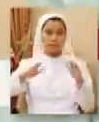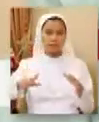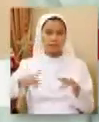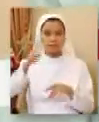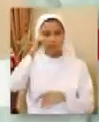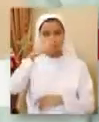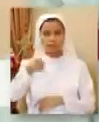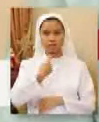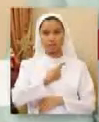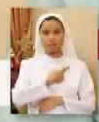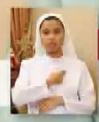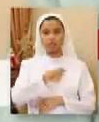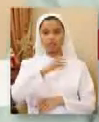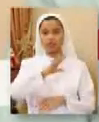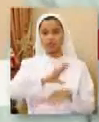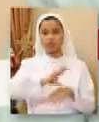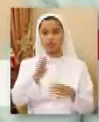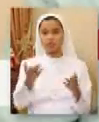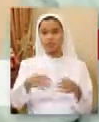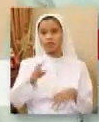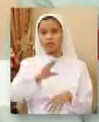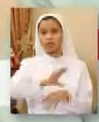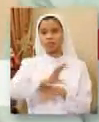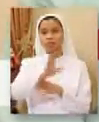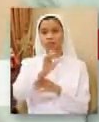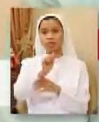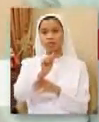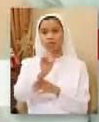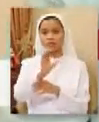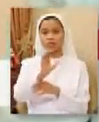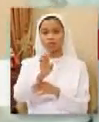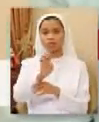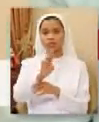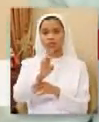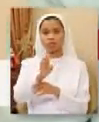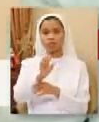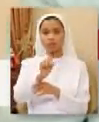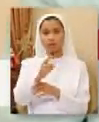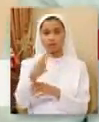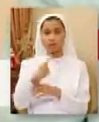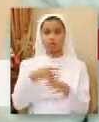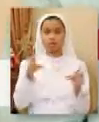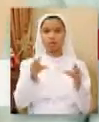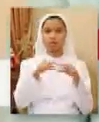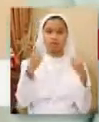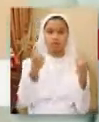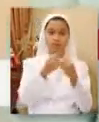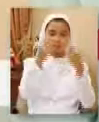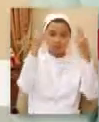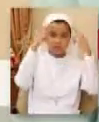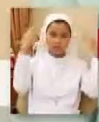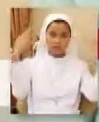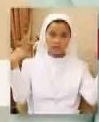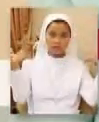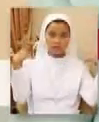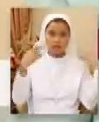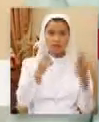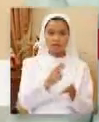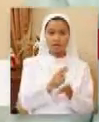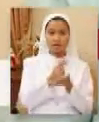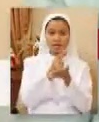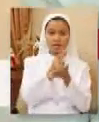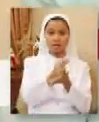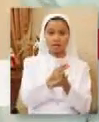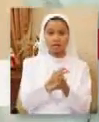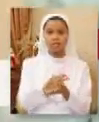sa ating Archdiocese na magkaroon tayo mga pinagtong kongregasyon ng mga sisters na nagtatabang sa ating mga kapatid,